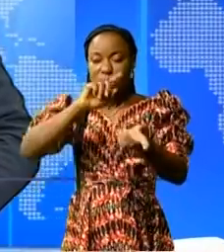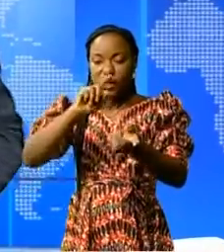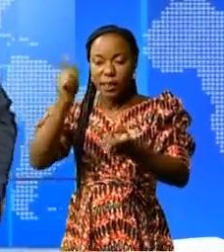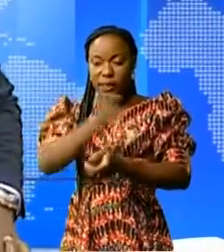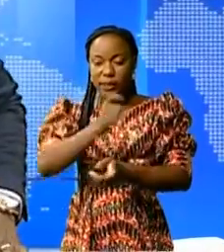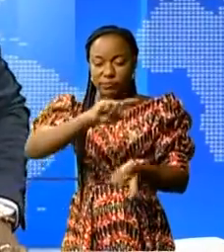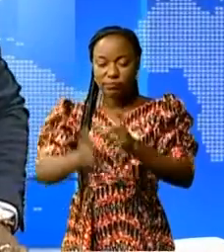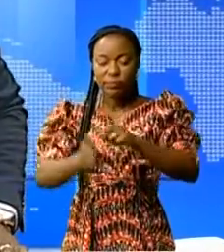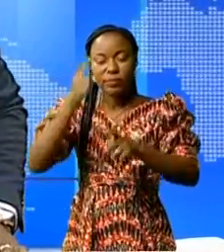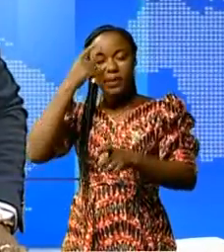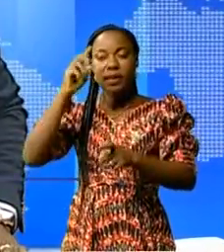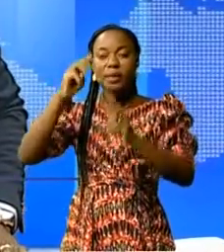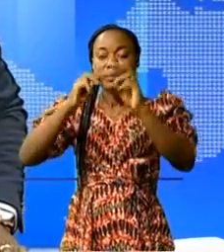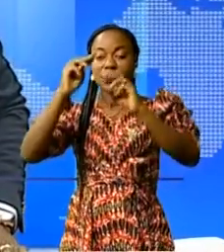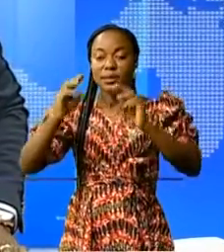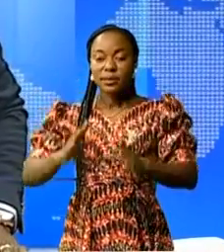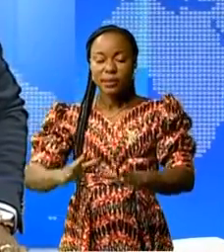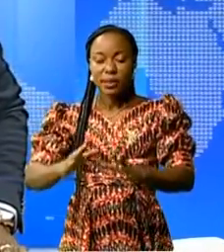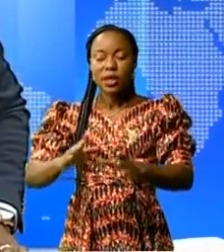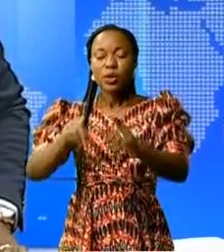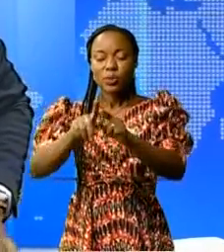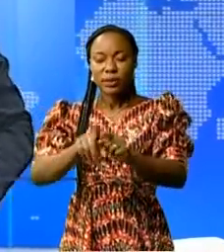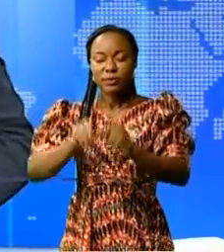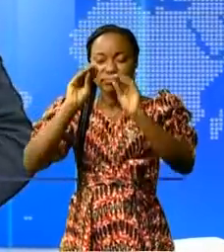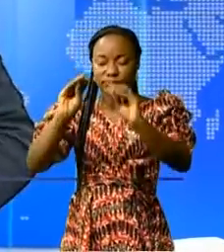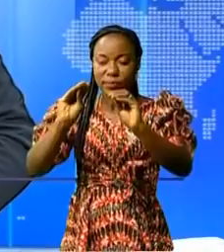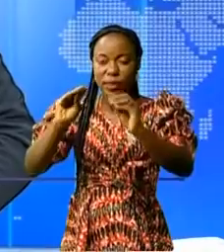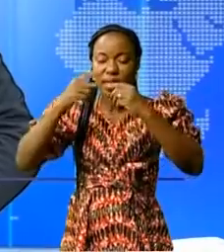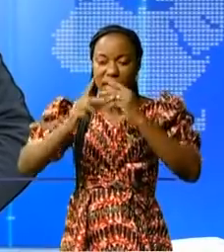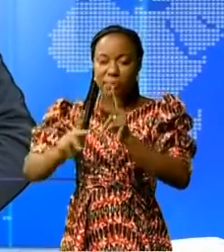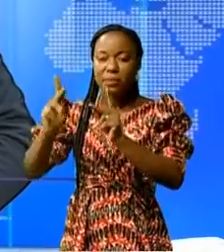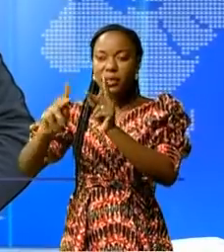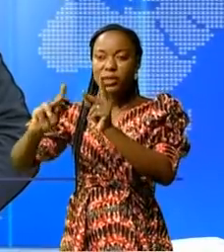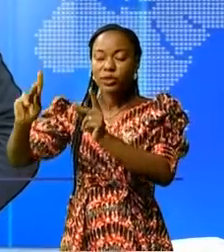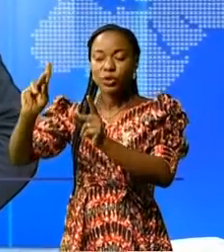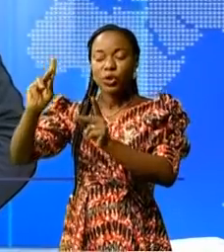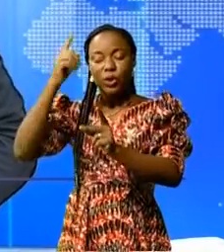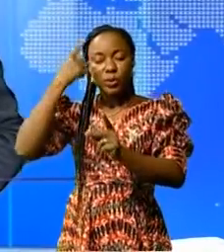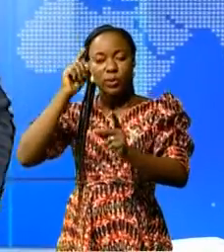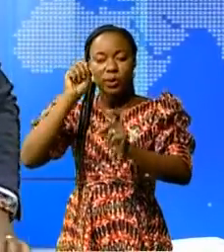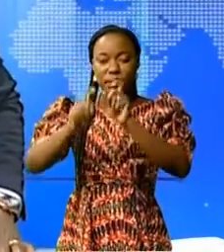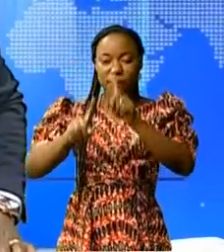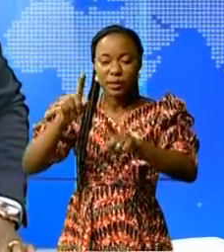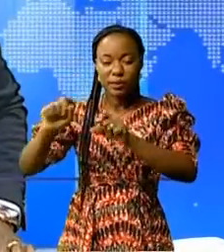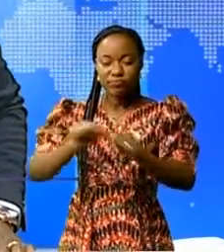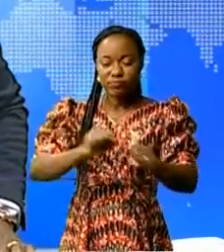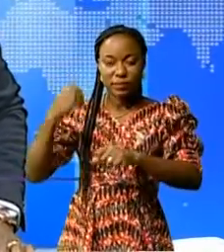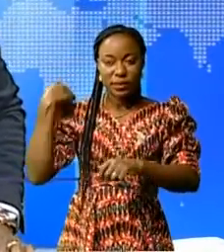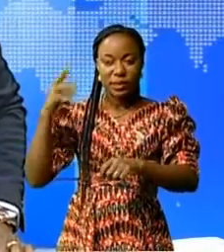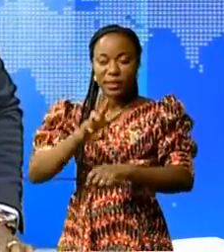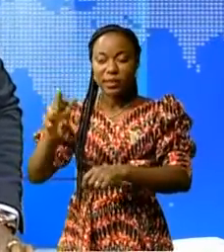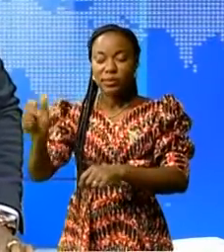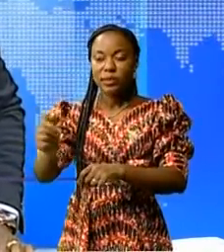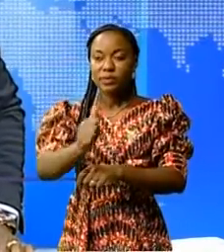de l'enseignement primaire secondaire et technique l'actualité c'est aussi la publication des résultats des épreuves des examens d'état édition 2021